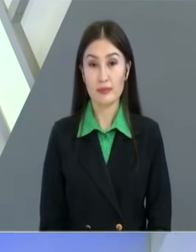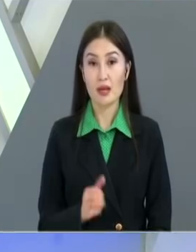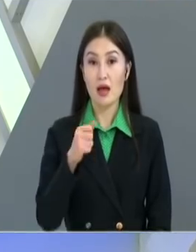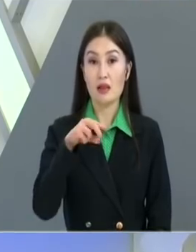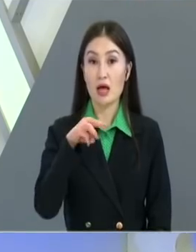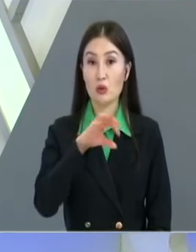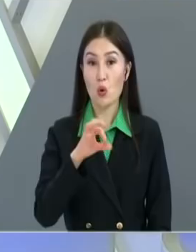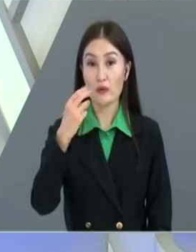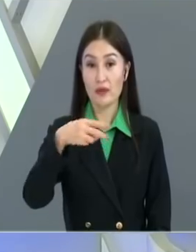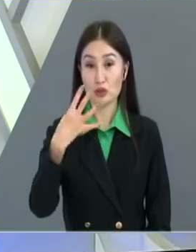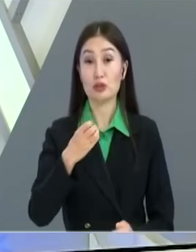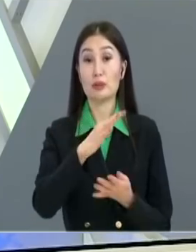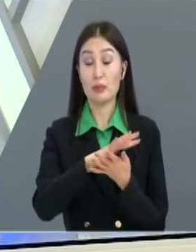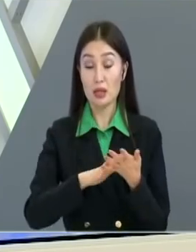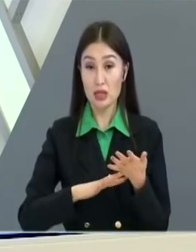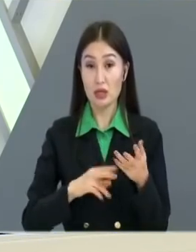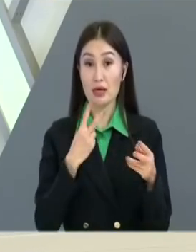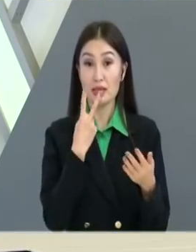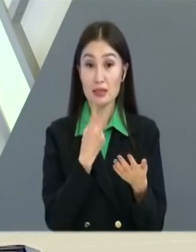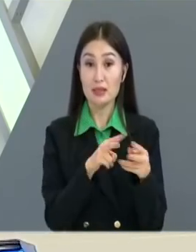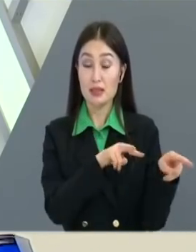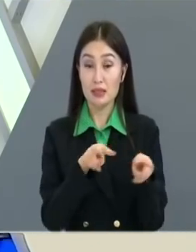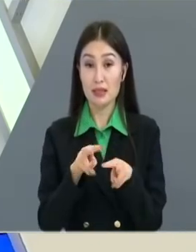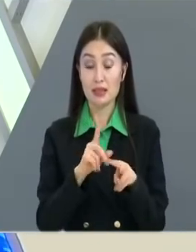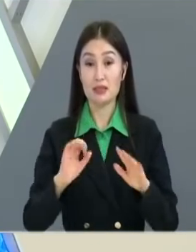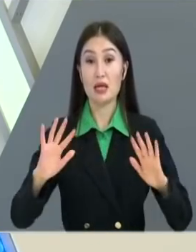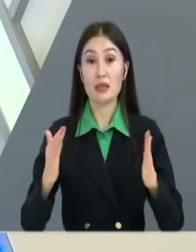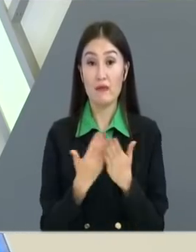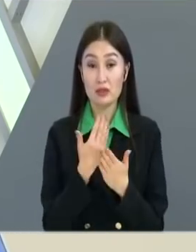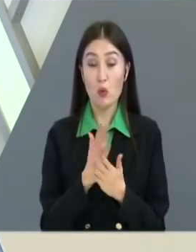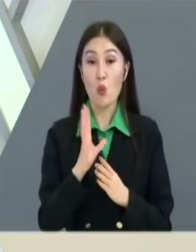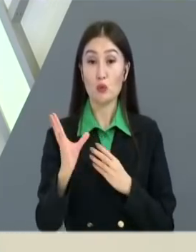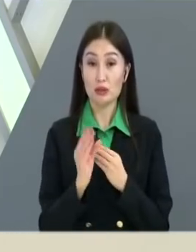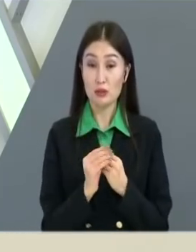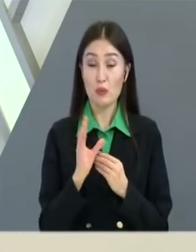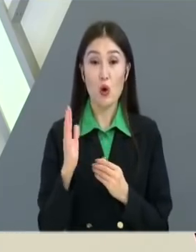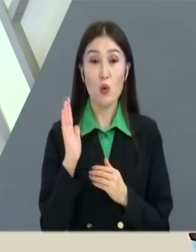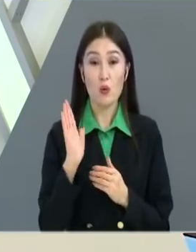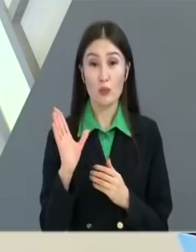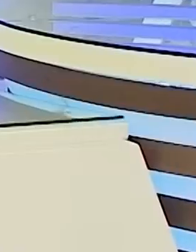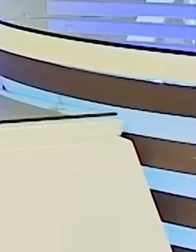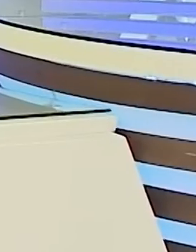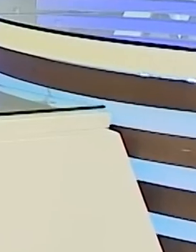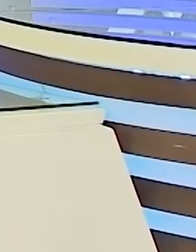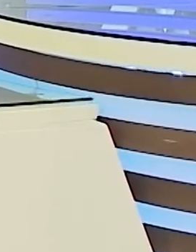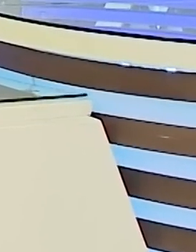Алато 24 продолжает следить за развитием событий. Будьте с нами, и пусть у вас будет все хорошо.